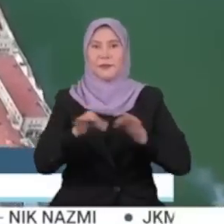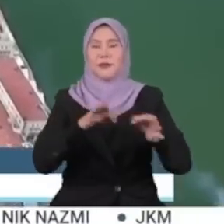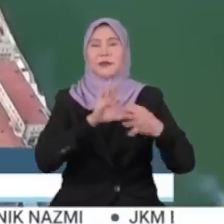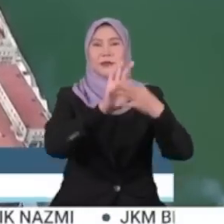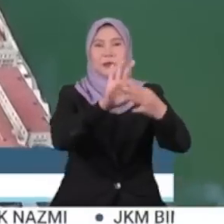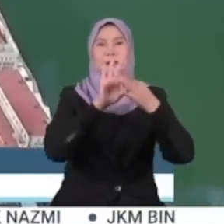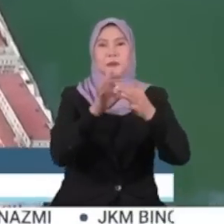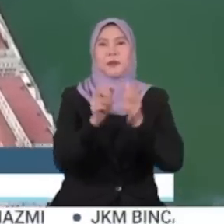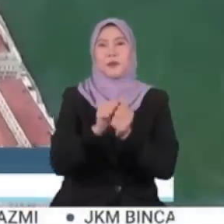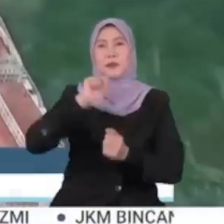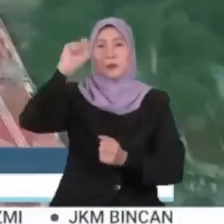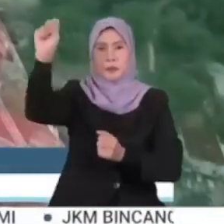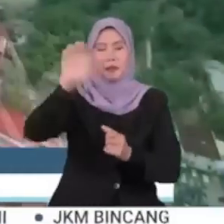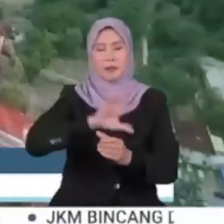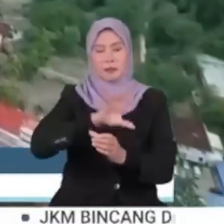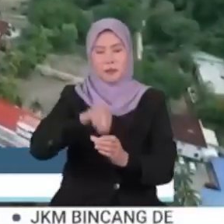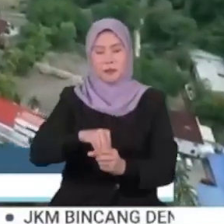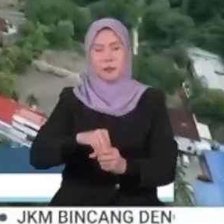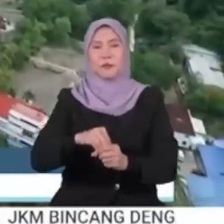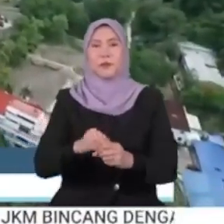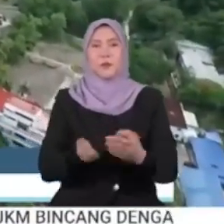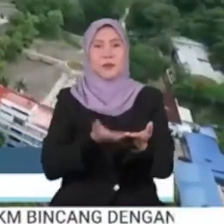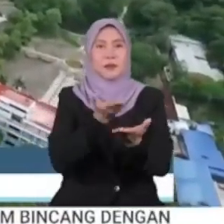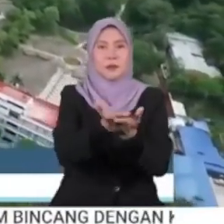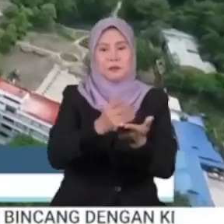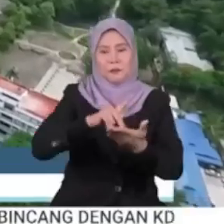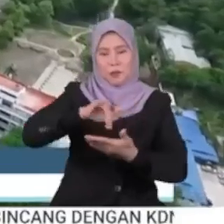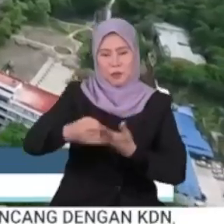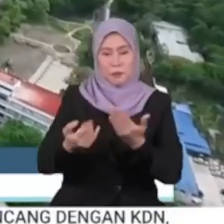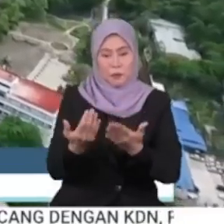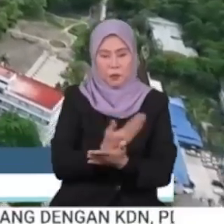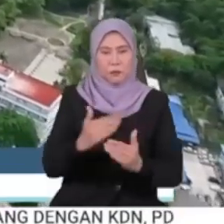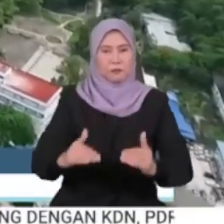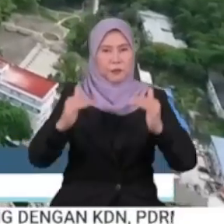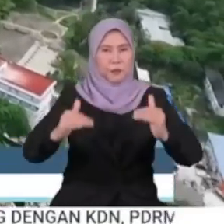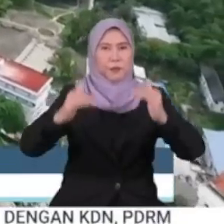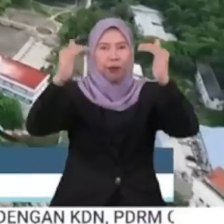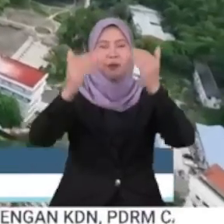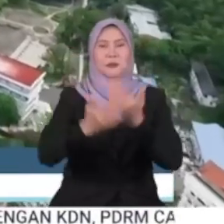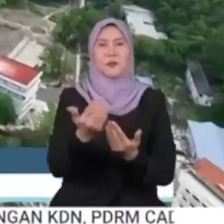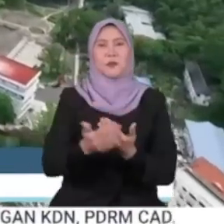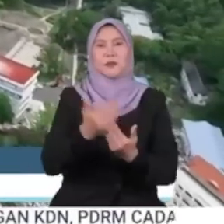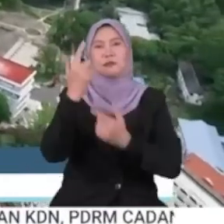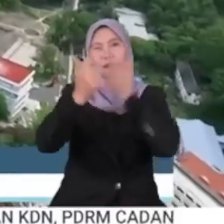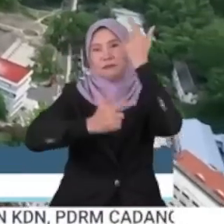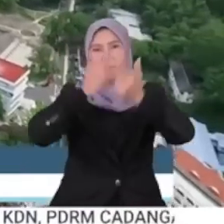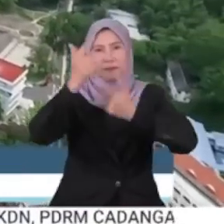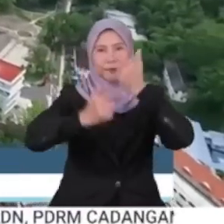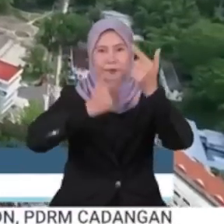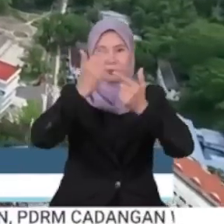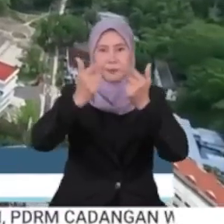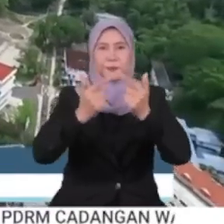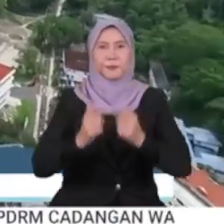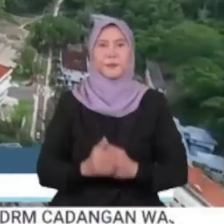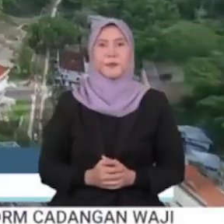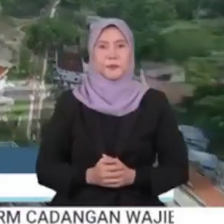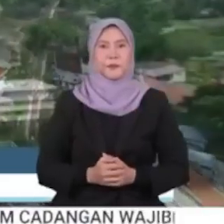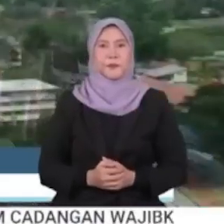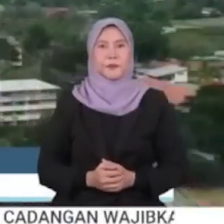Sabah giat dilaksana termasuk mempertimbang cadangan projek baru menaik taraf kemudahan pelancongan.